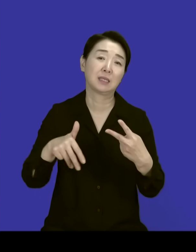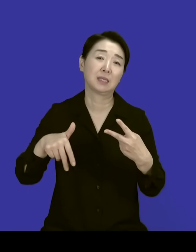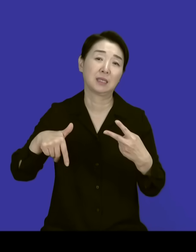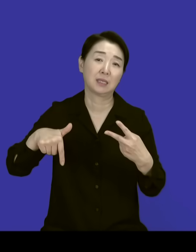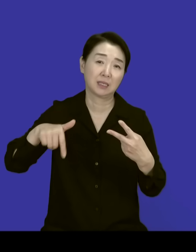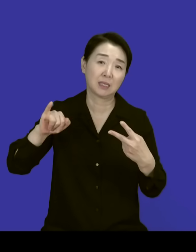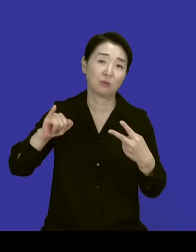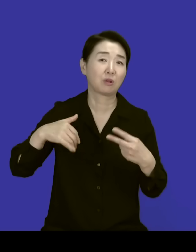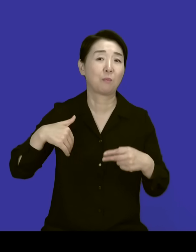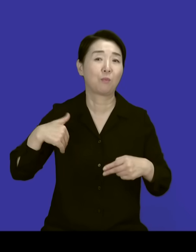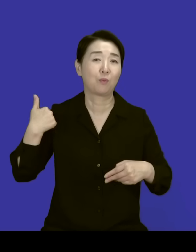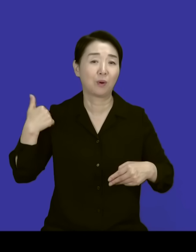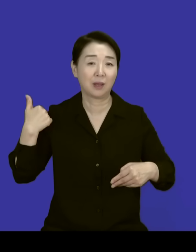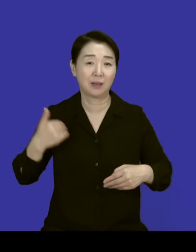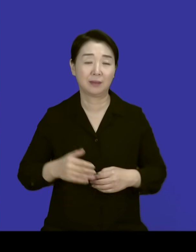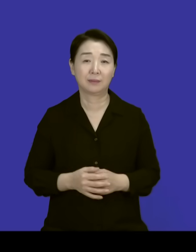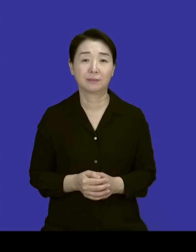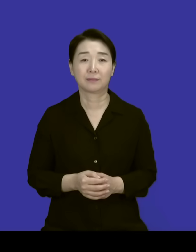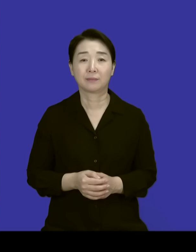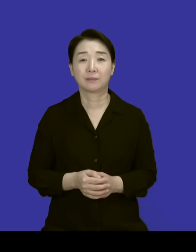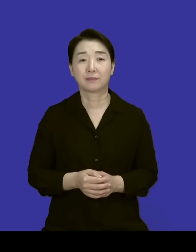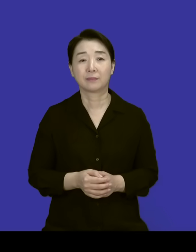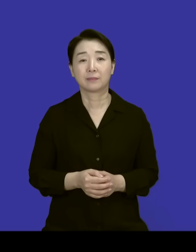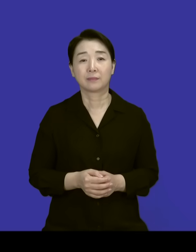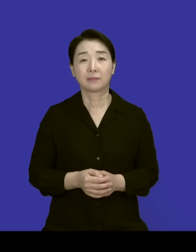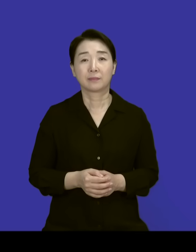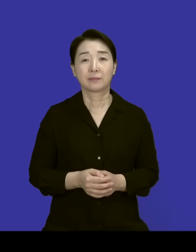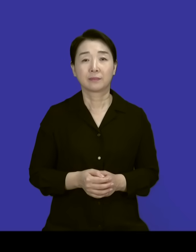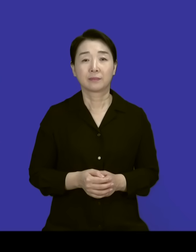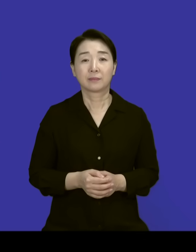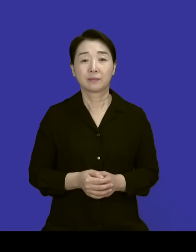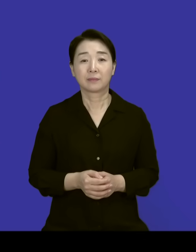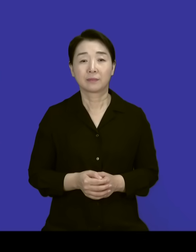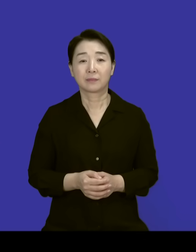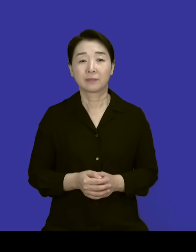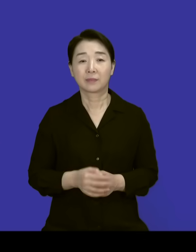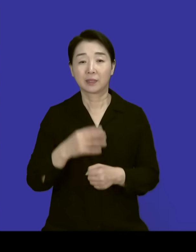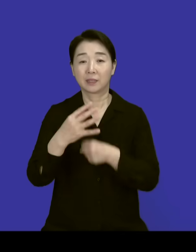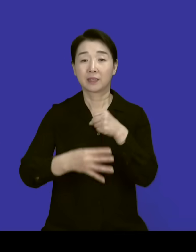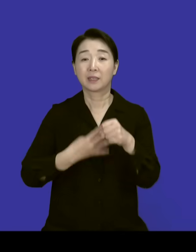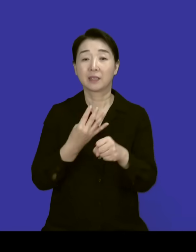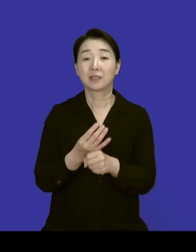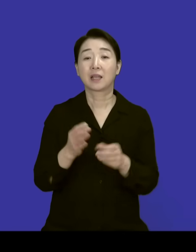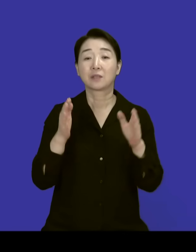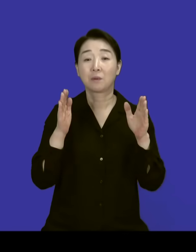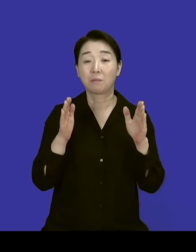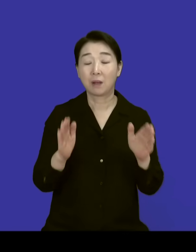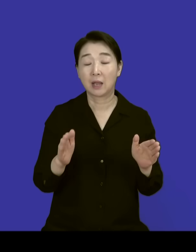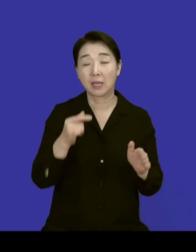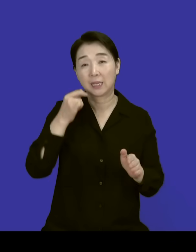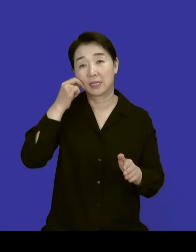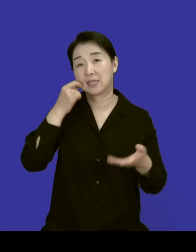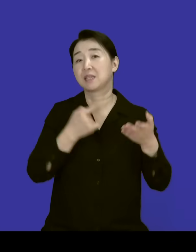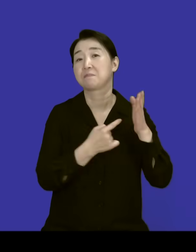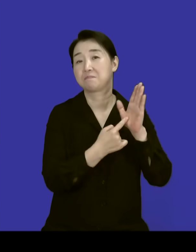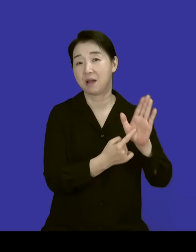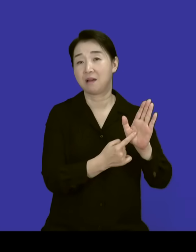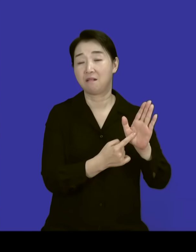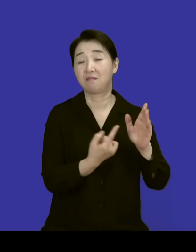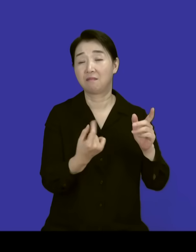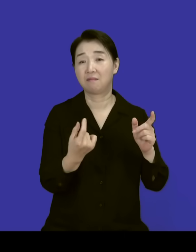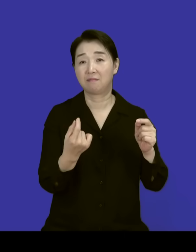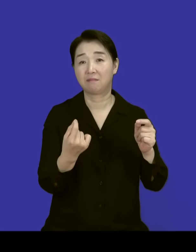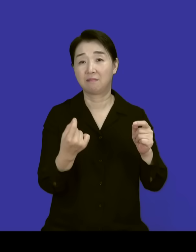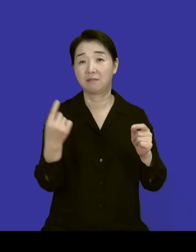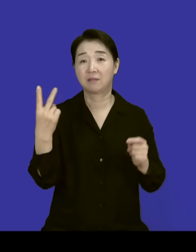우리가 모를 정도로 그냥 그렇죠. 멤버가 바뀌었는데. 네. 예. 그렇죠. 4년 만에 된 거, 4년 가까이 된 거죠. 4년